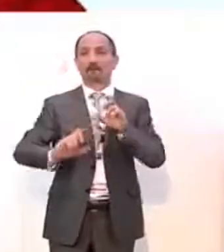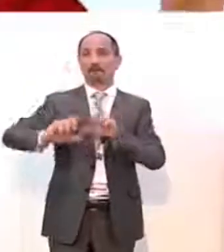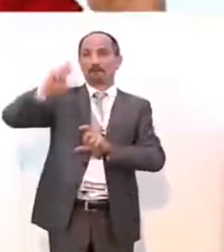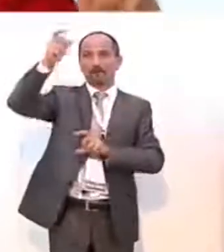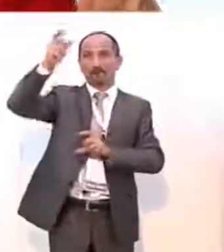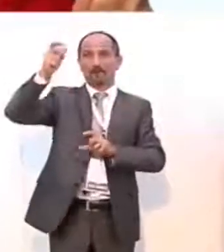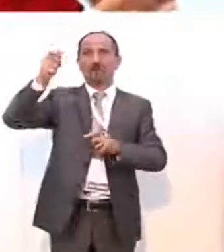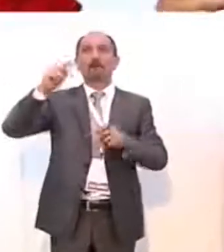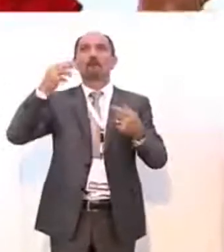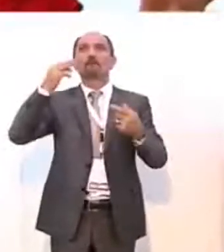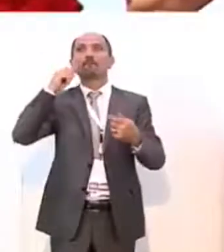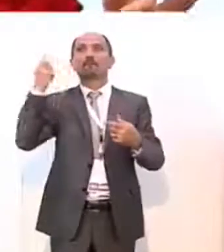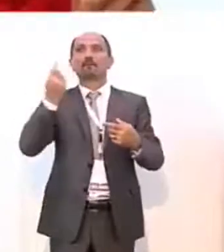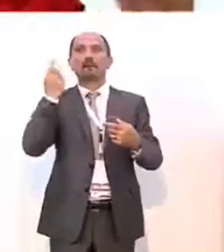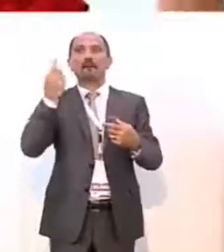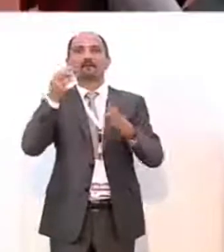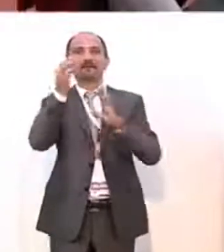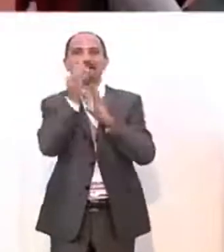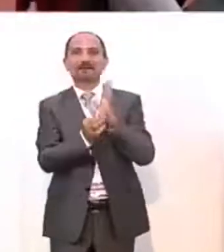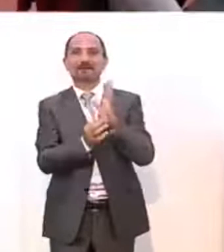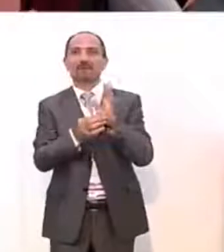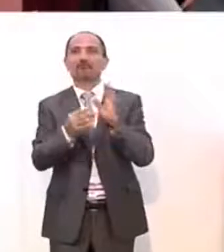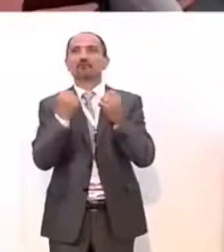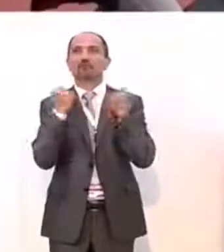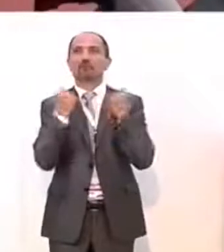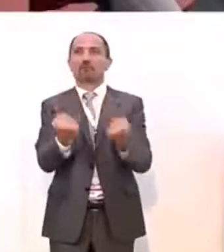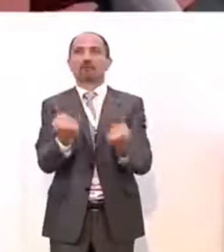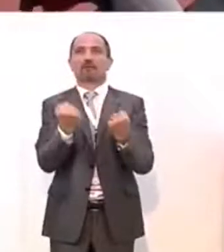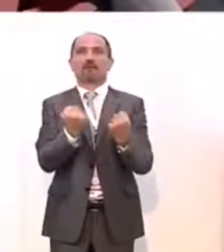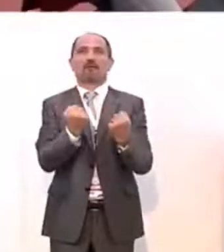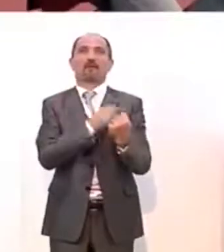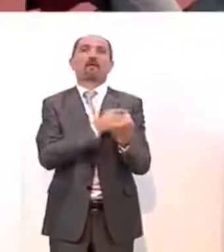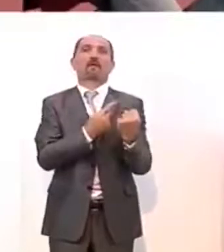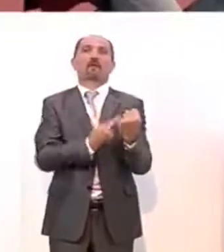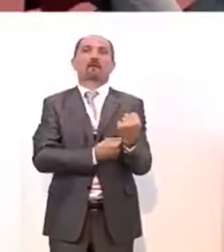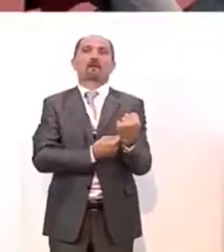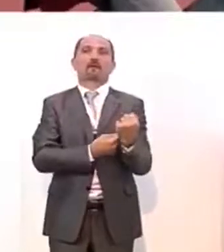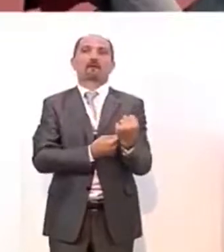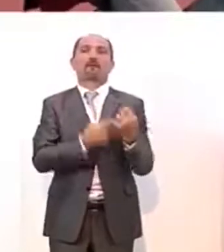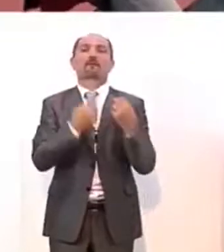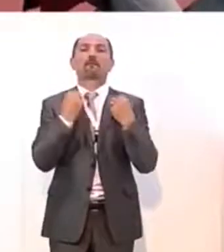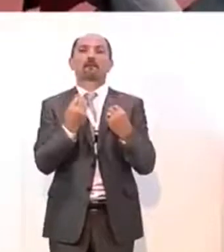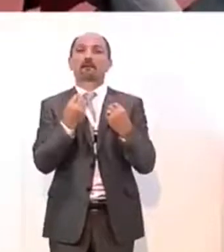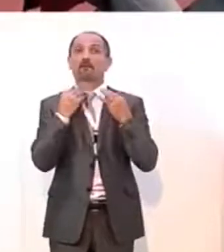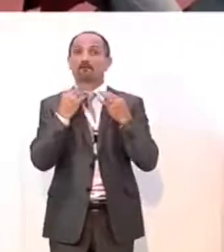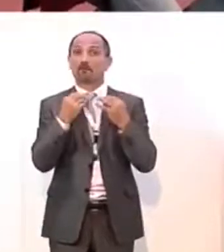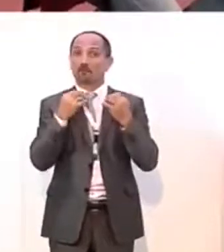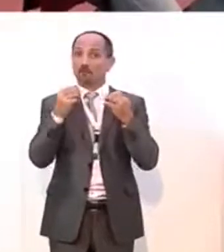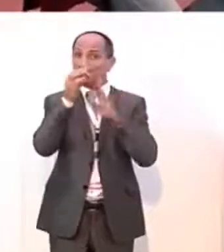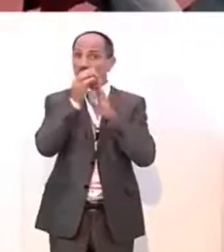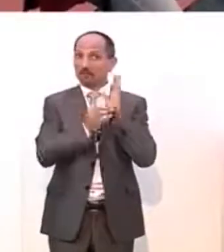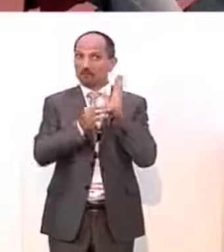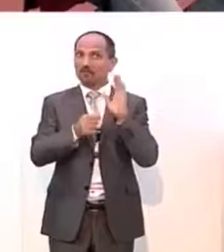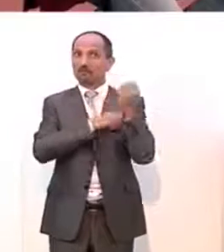perché sono migliorati gli indicatori sul potere. E allora, perché sono migliorati gli indicatori sul